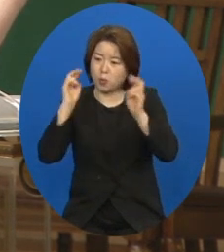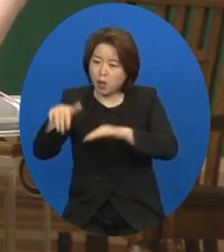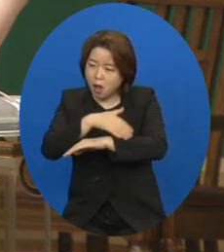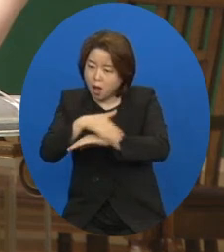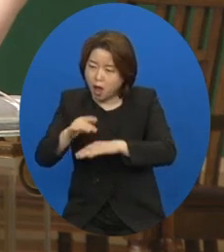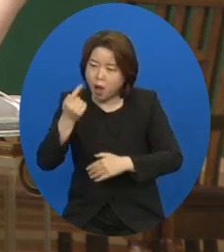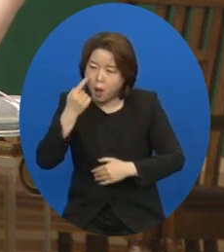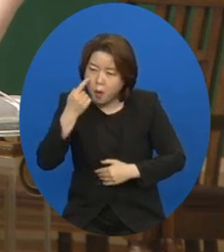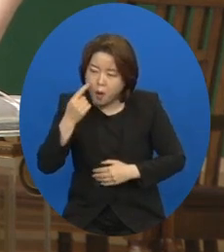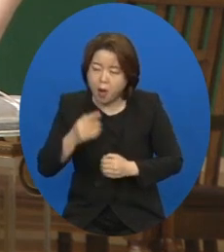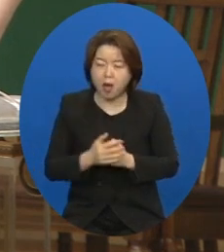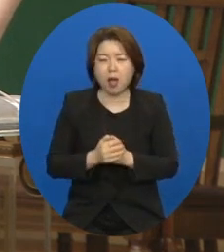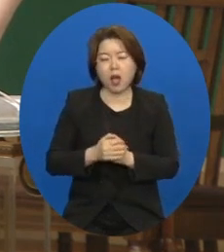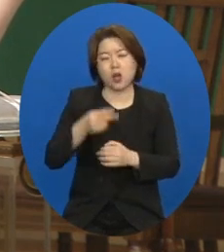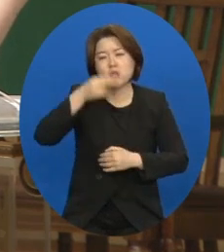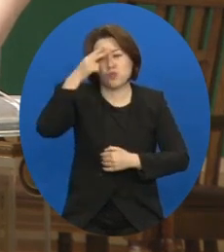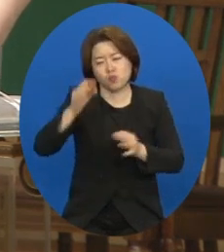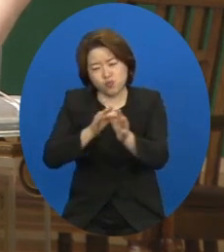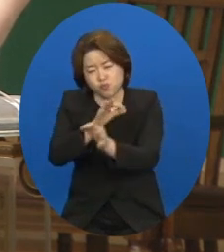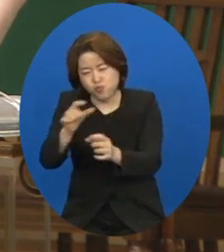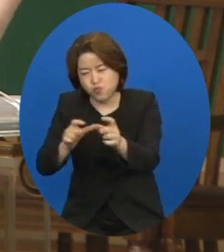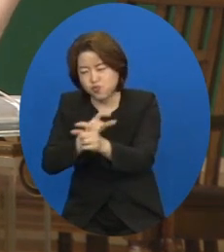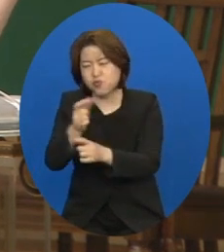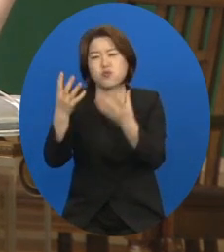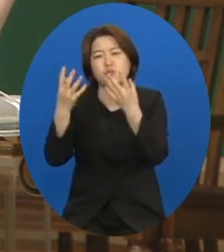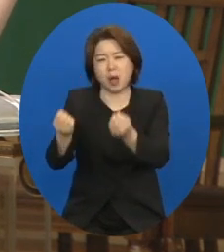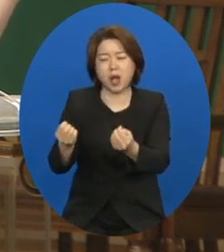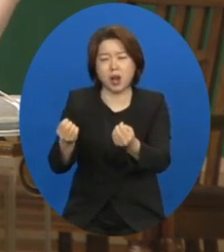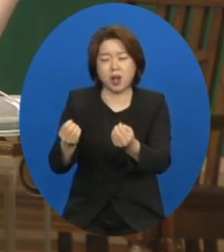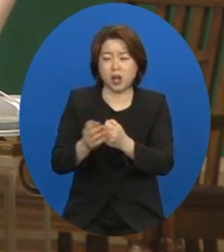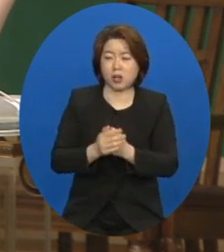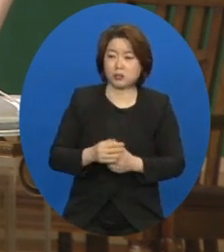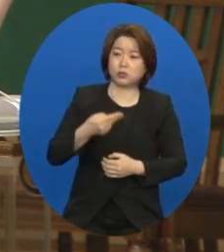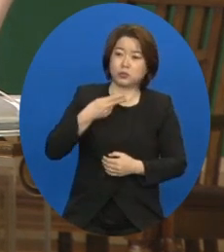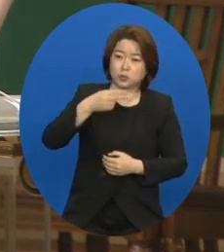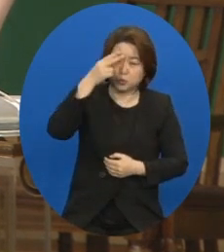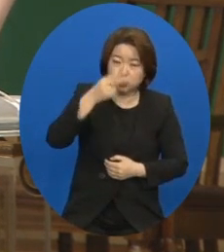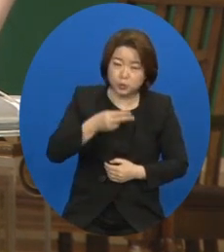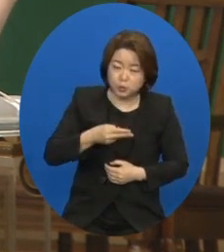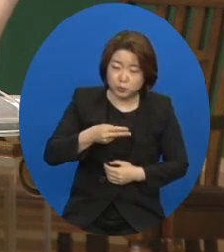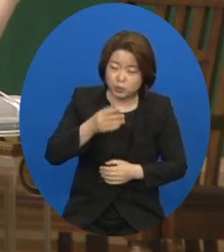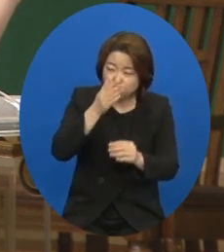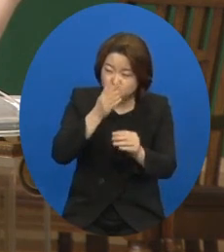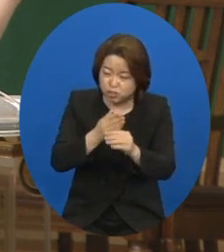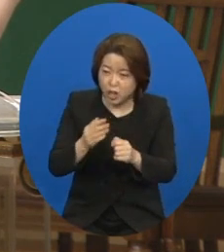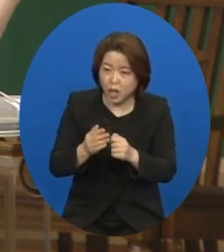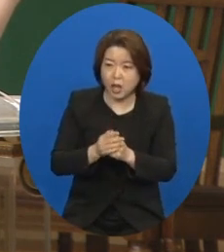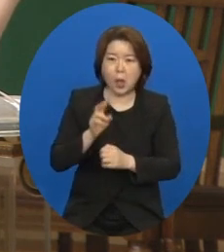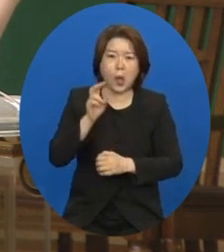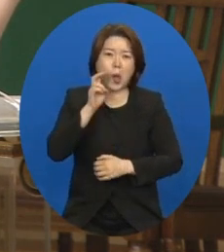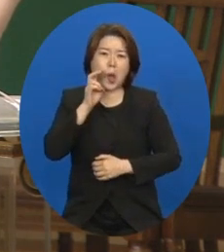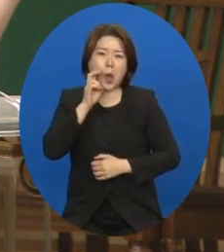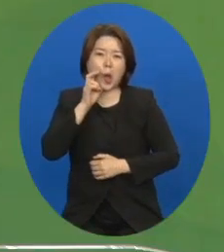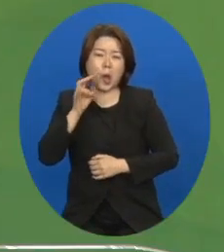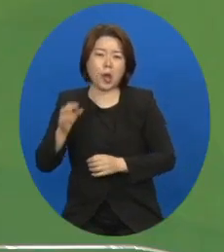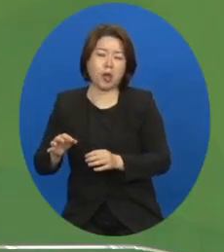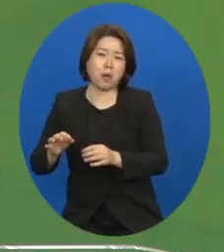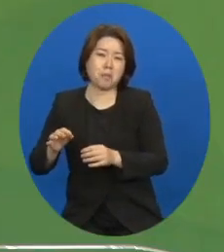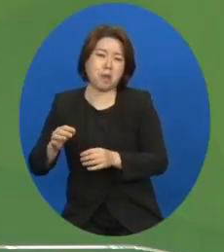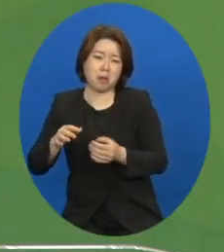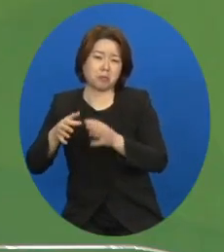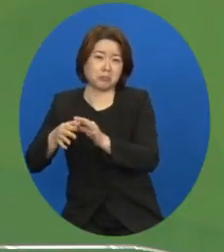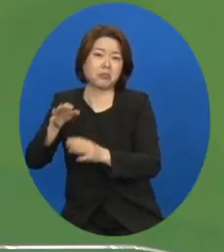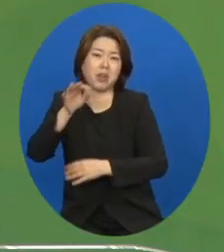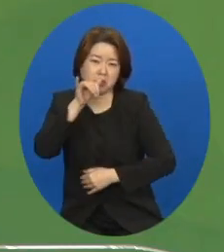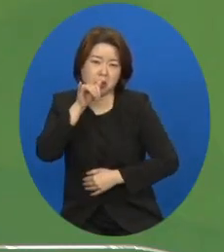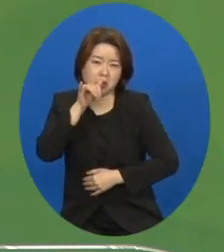보면 술자리가 너무 많고 술을 먹다 보면 돈을 주고 다른 여자와 잠을 자기도 한다는 것입니다.